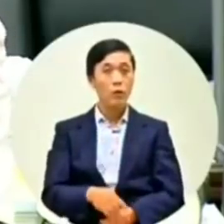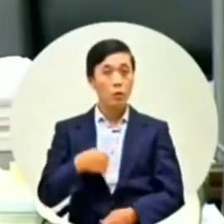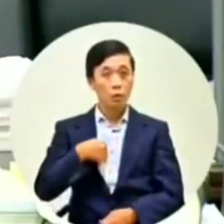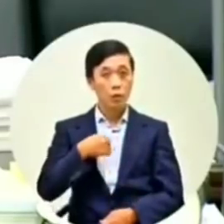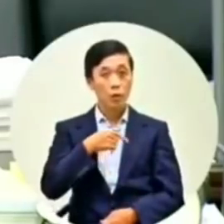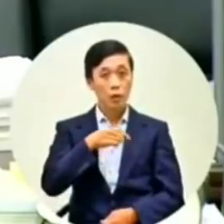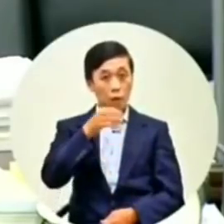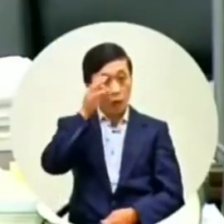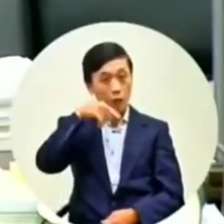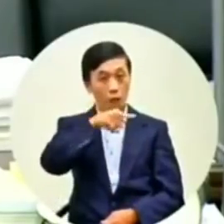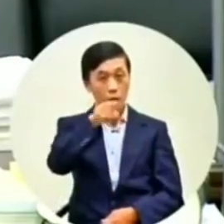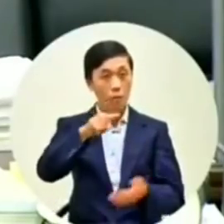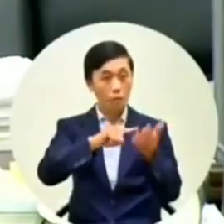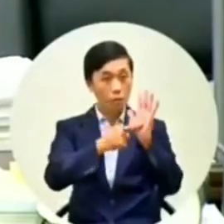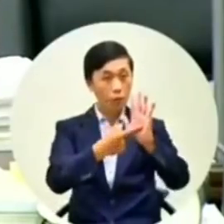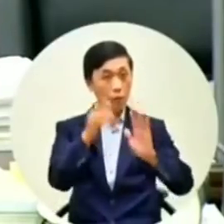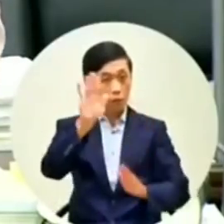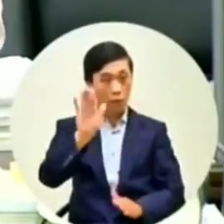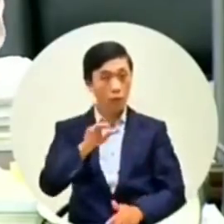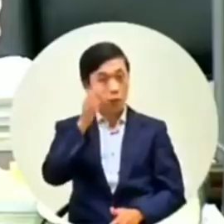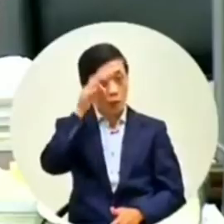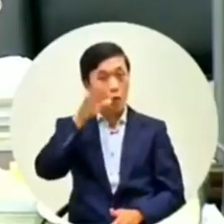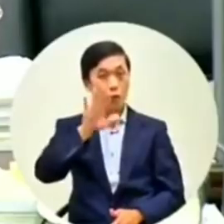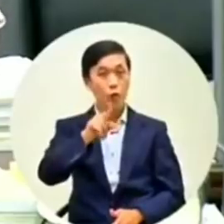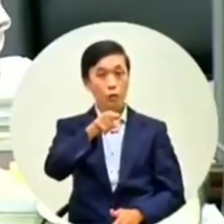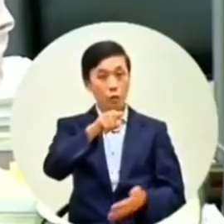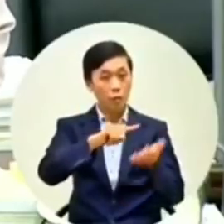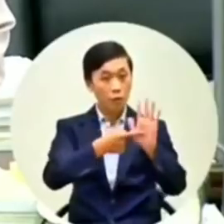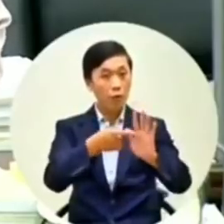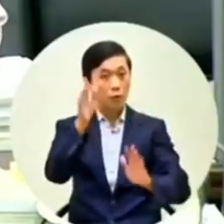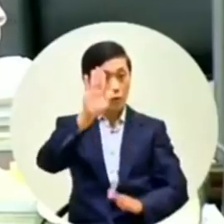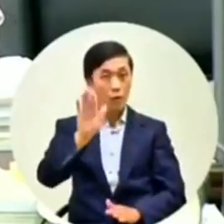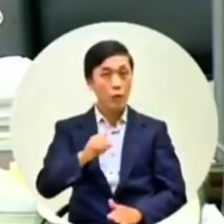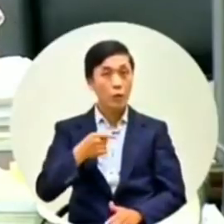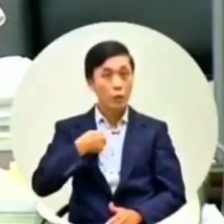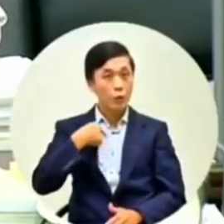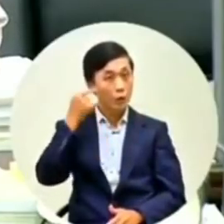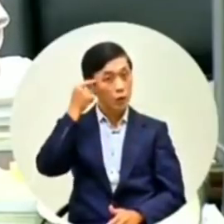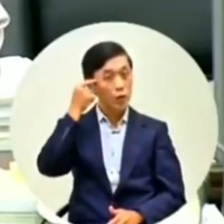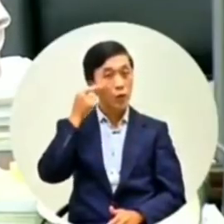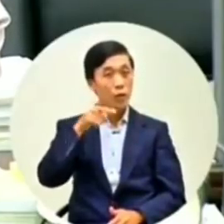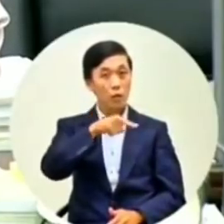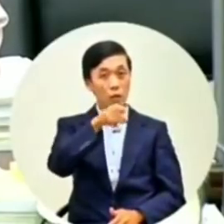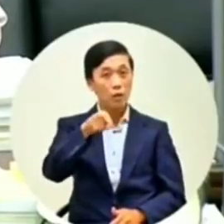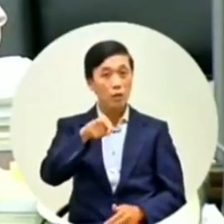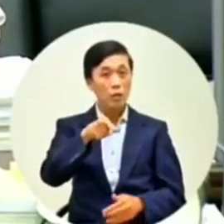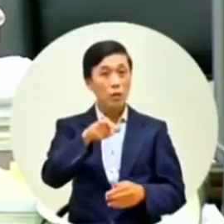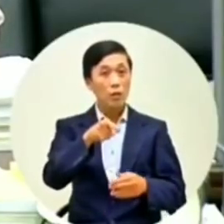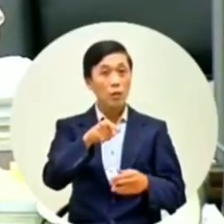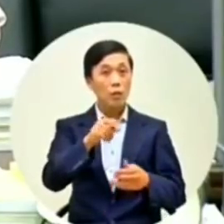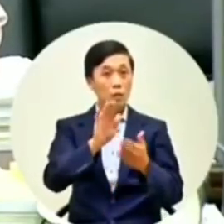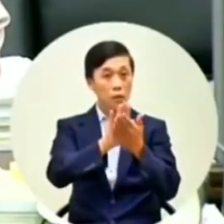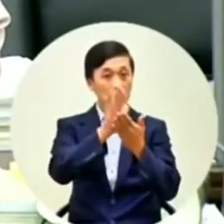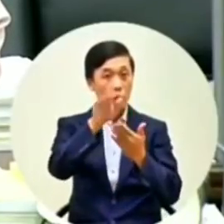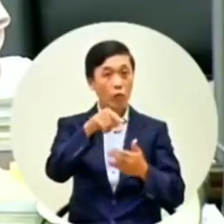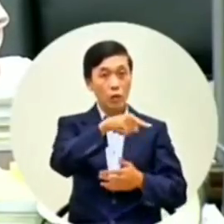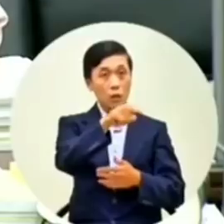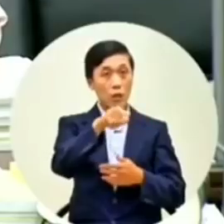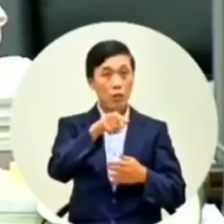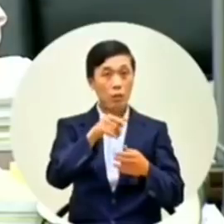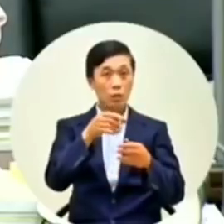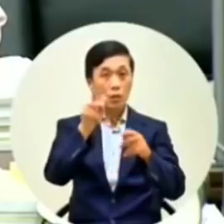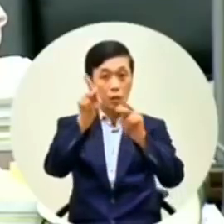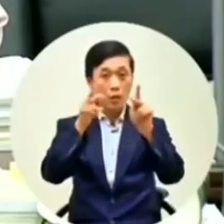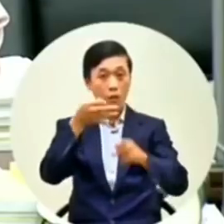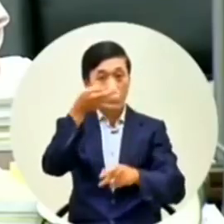到了你们的态度吼。那这样的一个态度呢，我想要让我们怎么样去支持说未来呢？你能够有偿还计